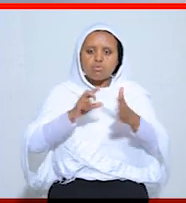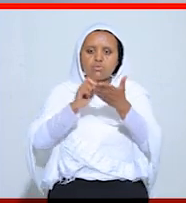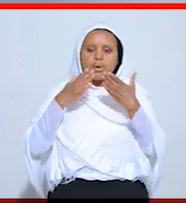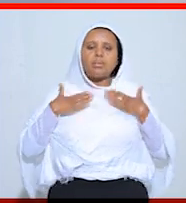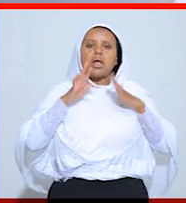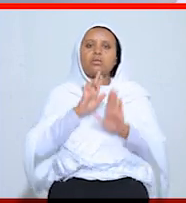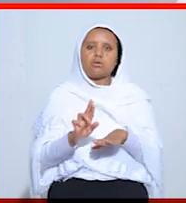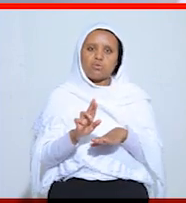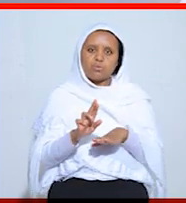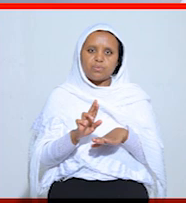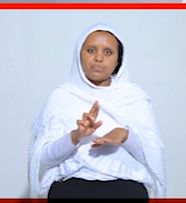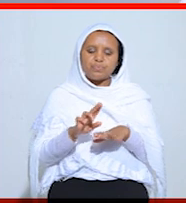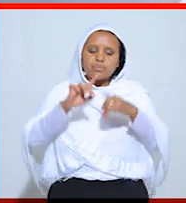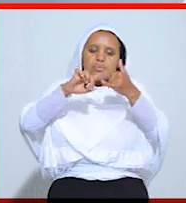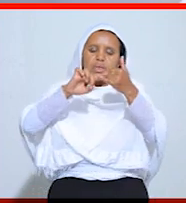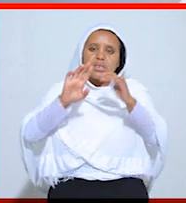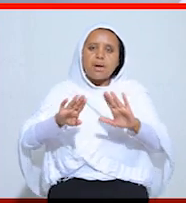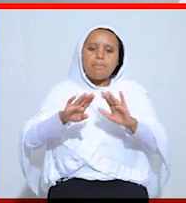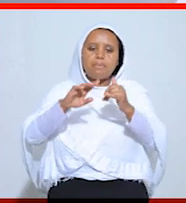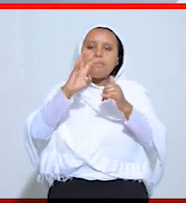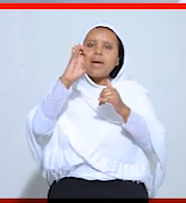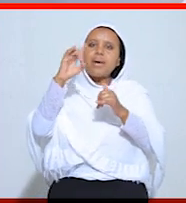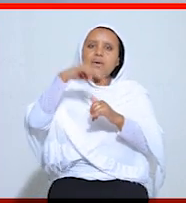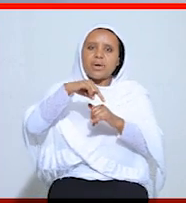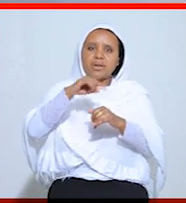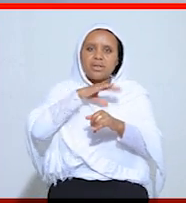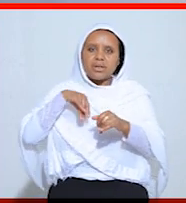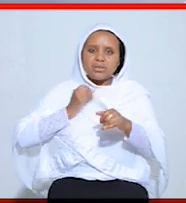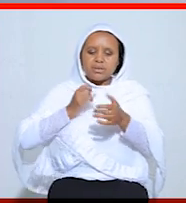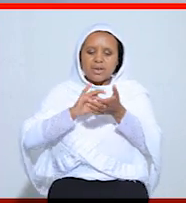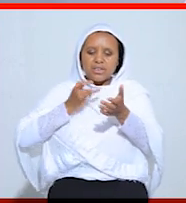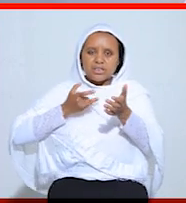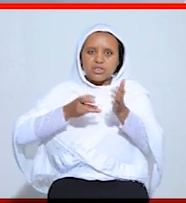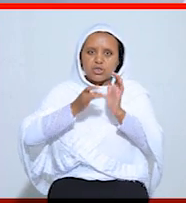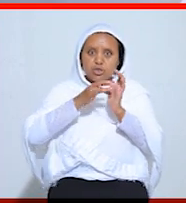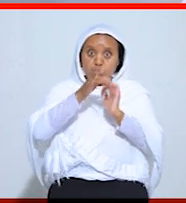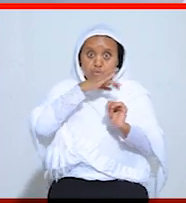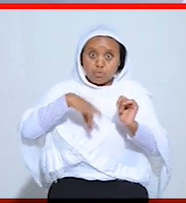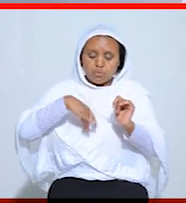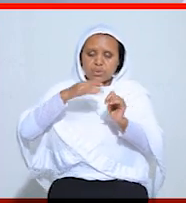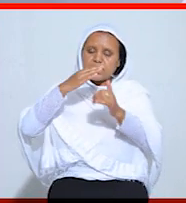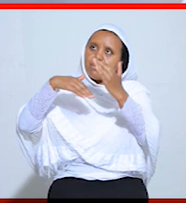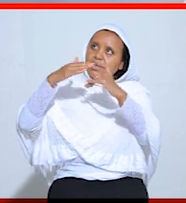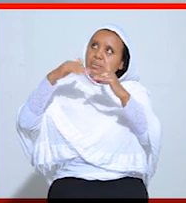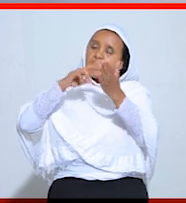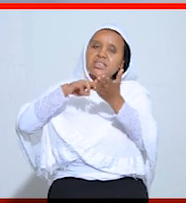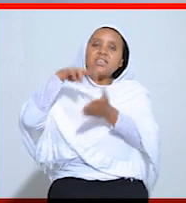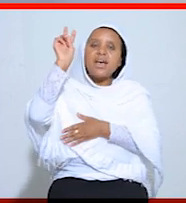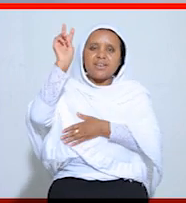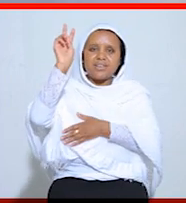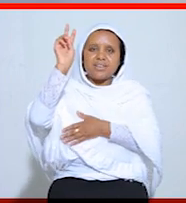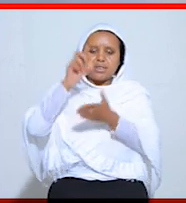ያረጋጉ ቅዱሳን መላእክት ናቸው። በመጨረሻም በ40ኛው ቀን ጌታችን መድኃኒታችን ኢየሱስ ክርስቶስ ወደ ሰማየ